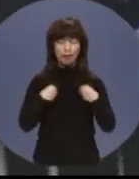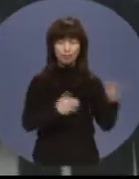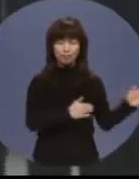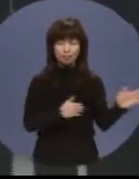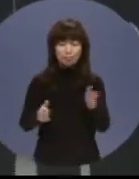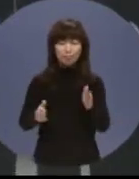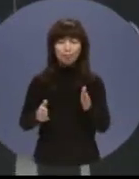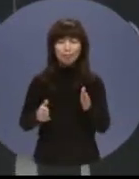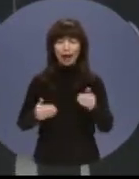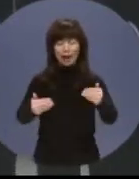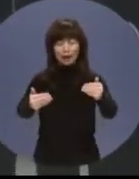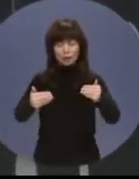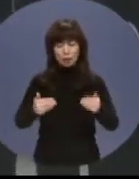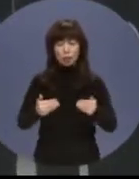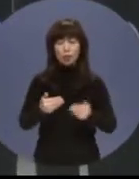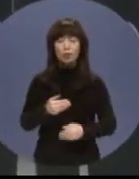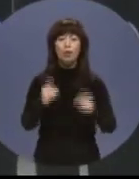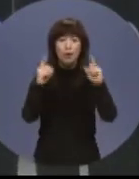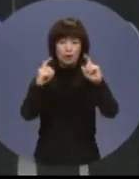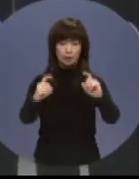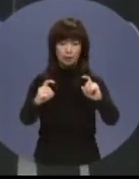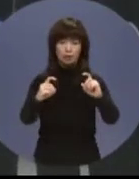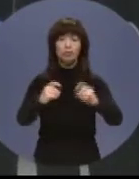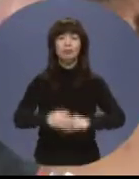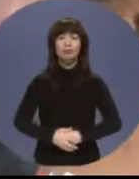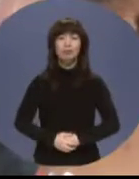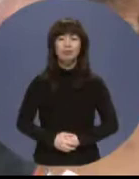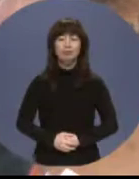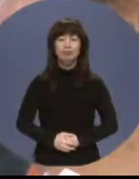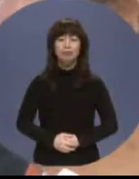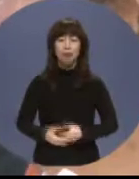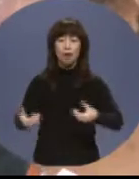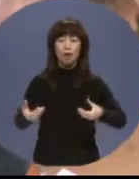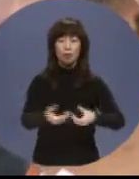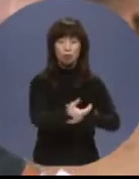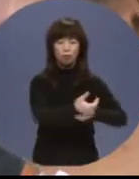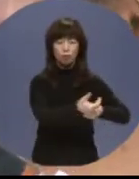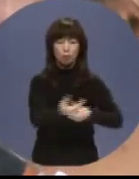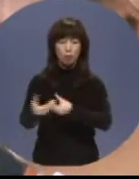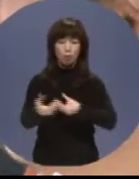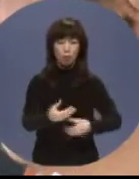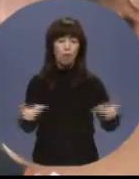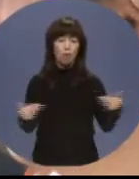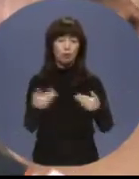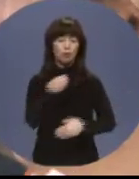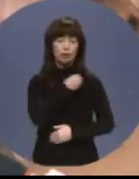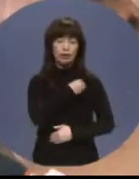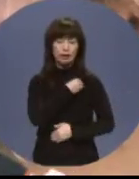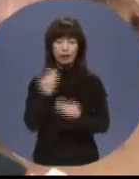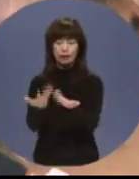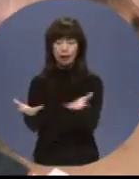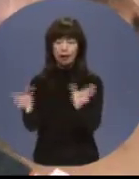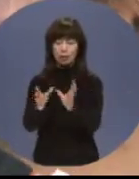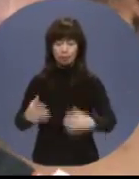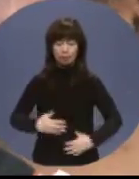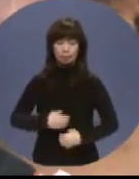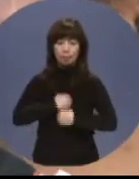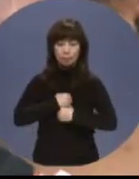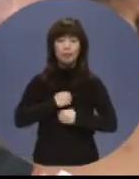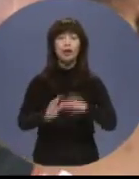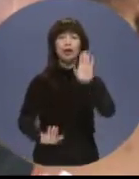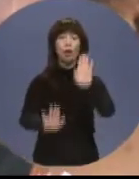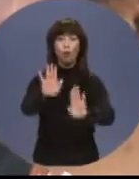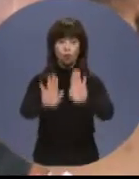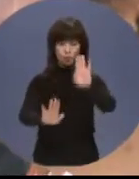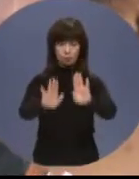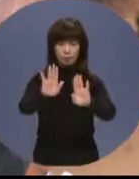ださいと挨拶。消防職員や団員たちは気持ちを一層引き締めた様子